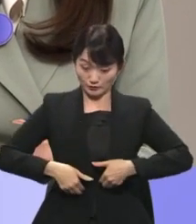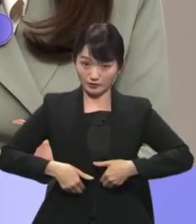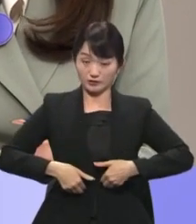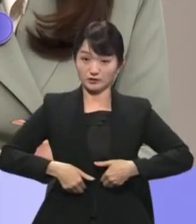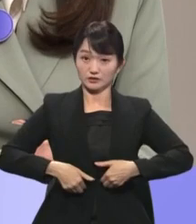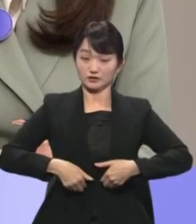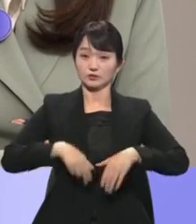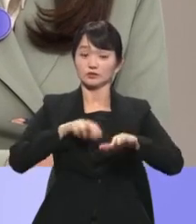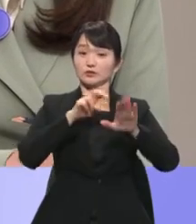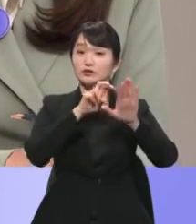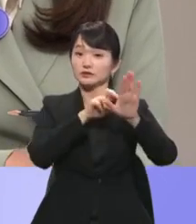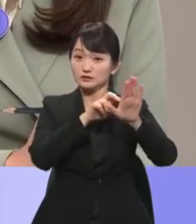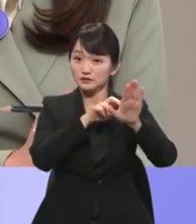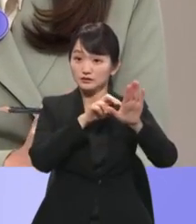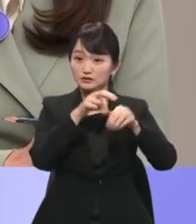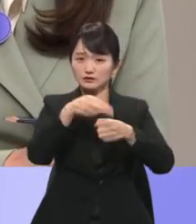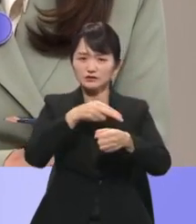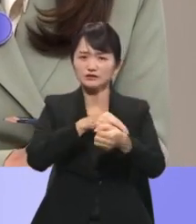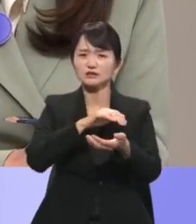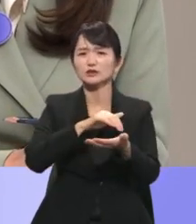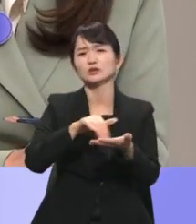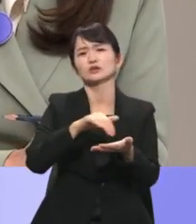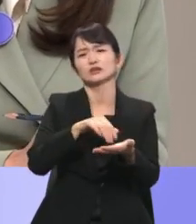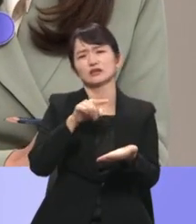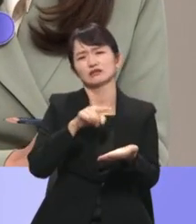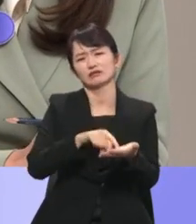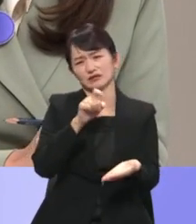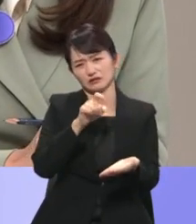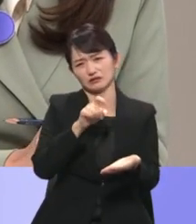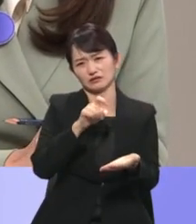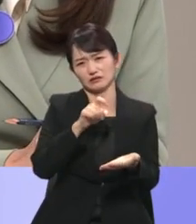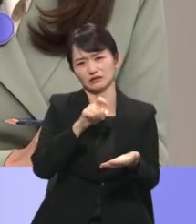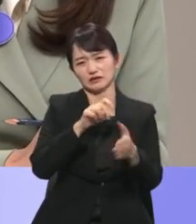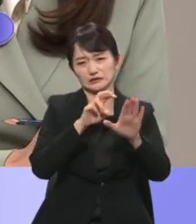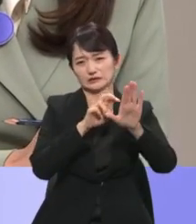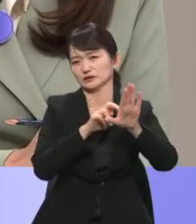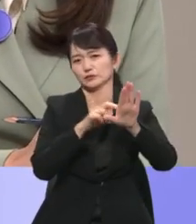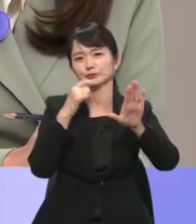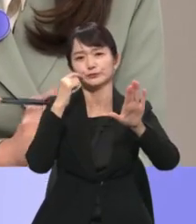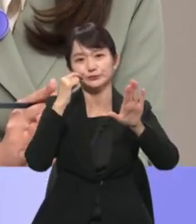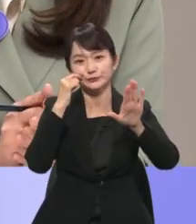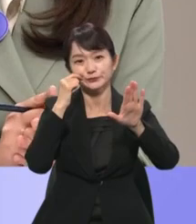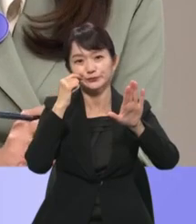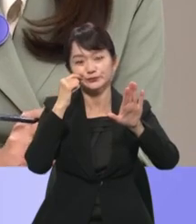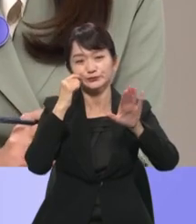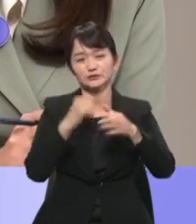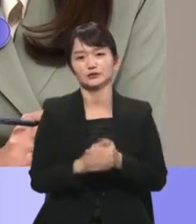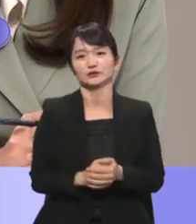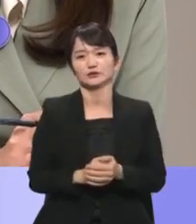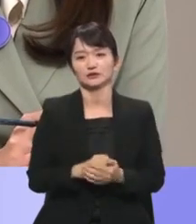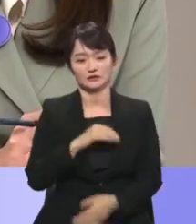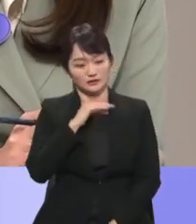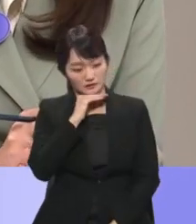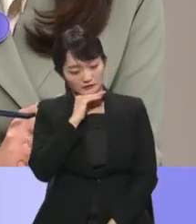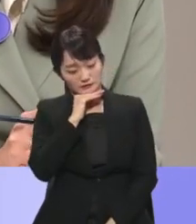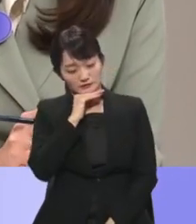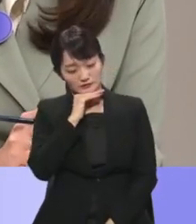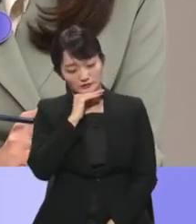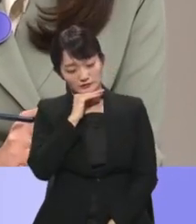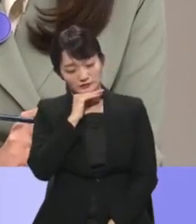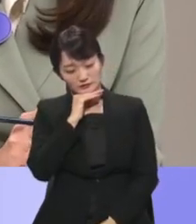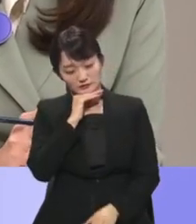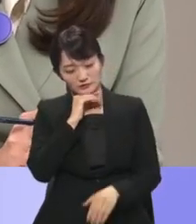경우에는 사실 의사수가 너무나 부족하기 때문에 제대로 된 진료를 받지 못하거나 너무나 장시간 대기해 한다거나 이런